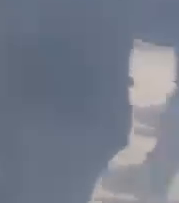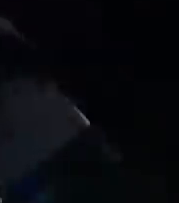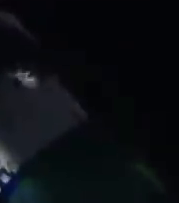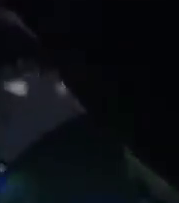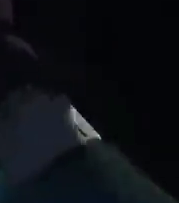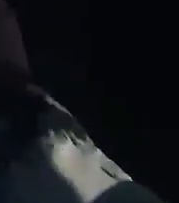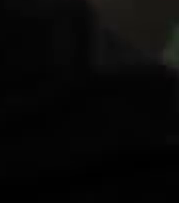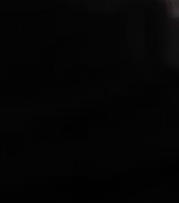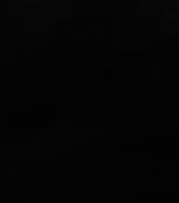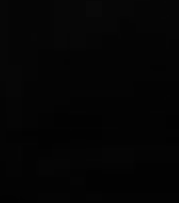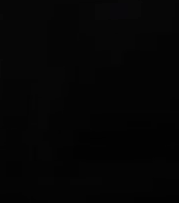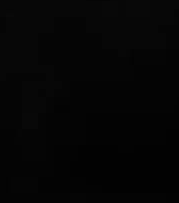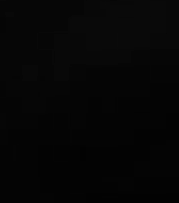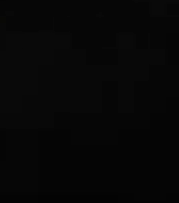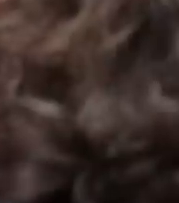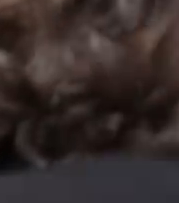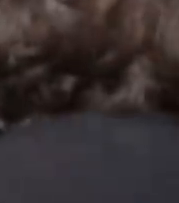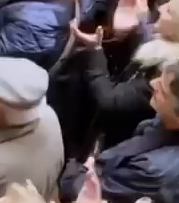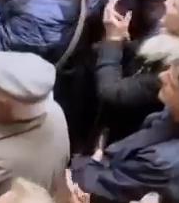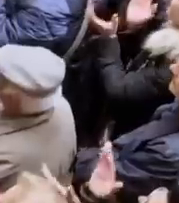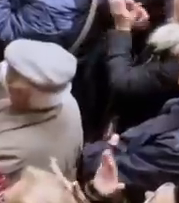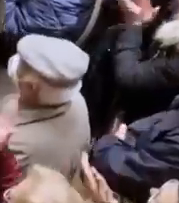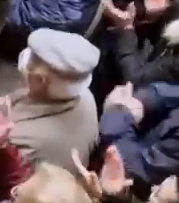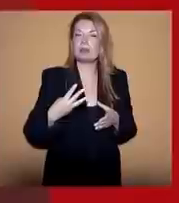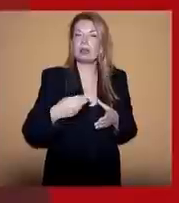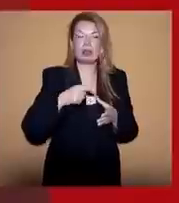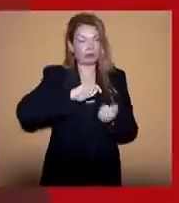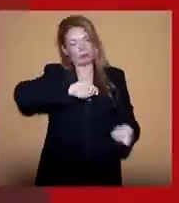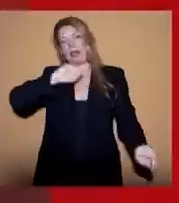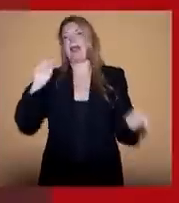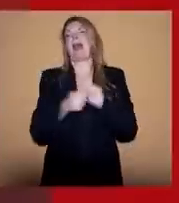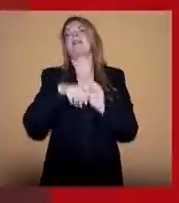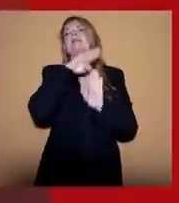θα μετατρέψει με τη στήριξη και την ψήφο της το συμβόλαιο